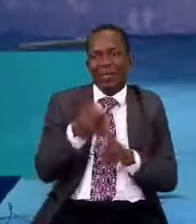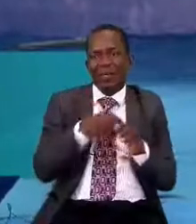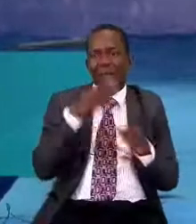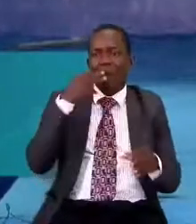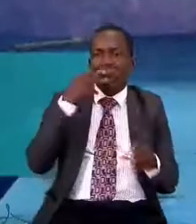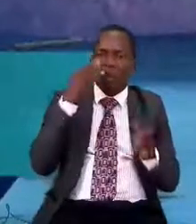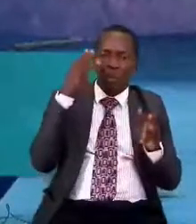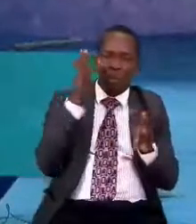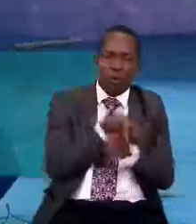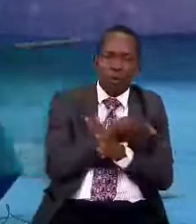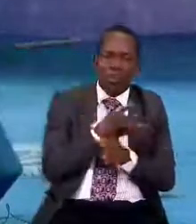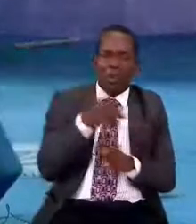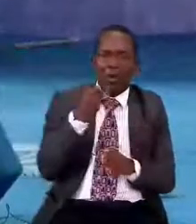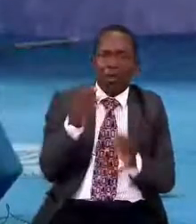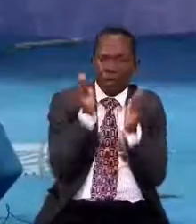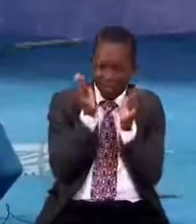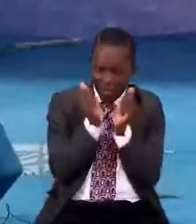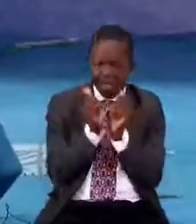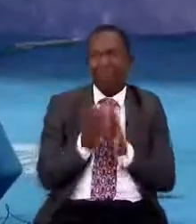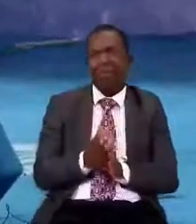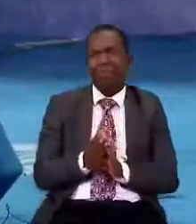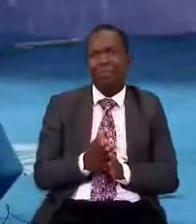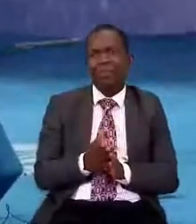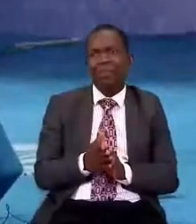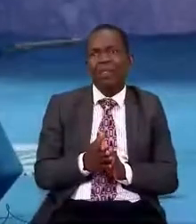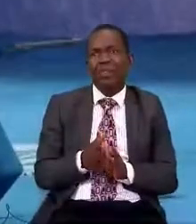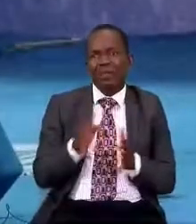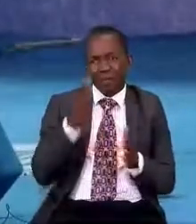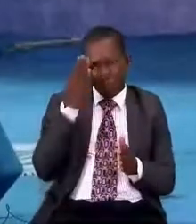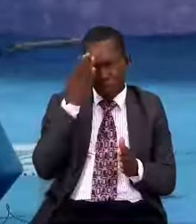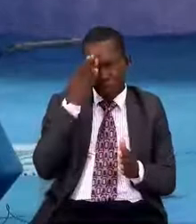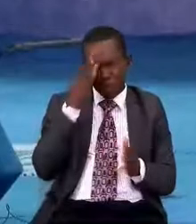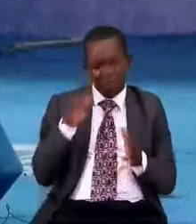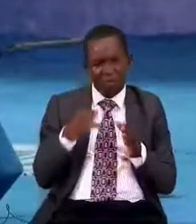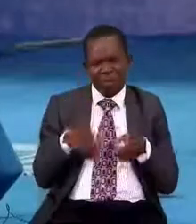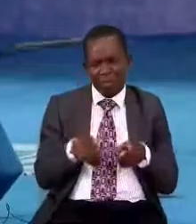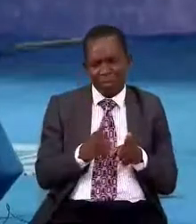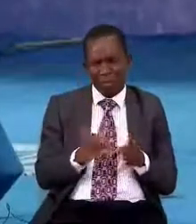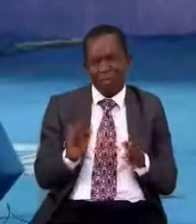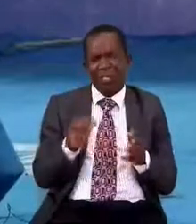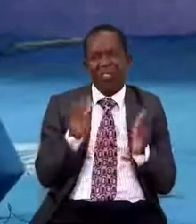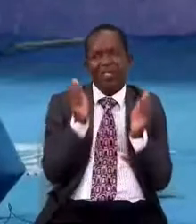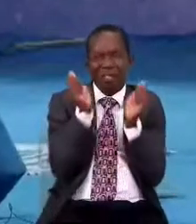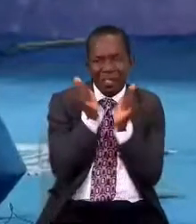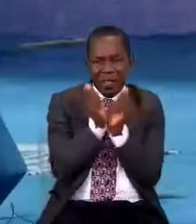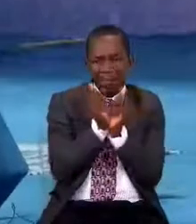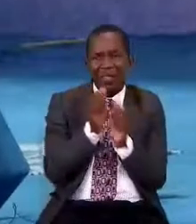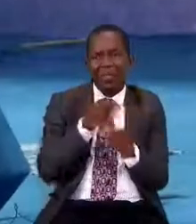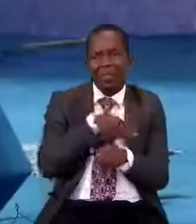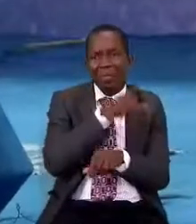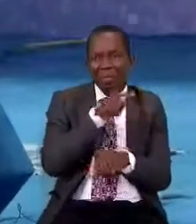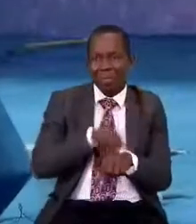Ouais, lors de la traite négrière dans diverses parties du monde, quand on voit ces